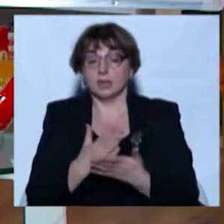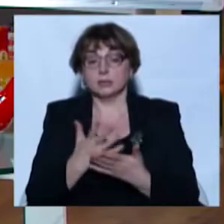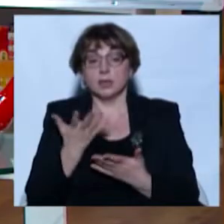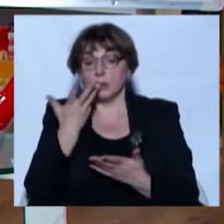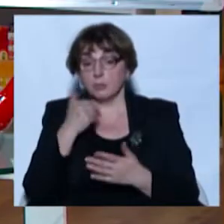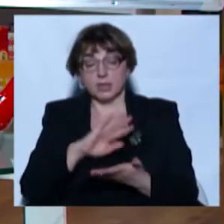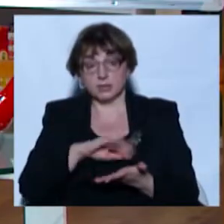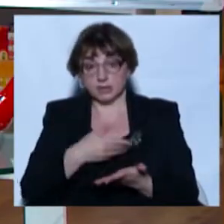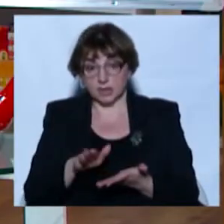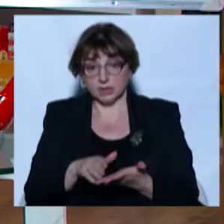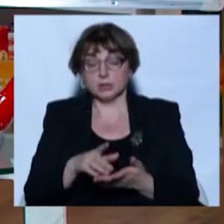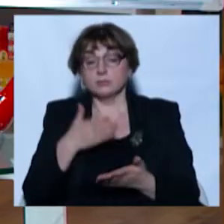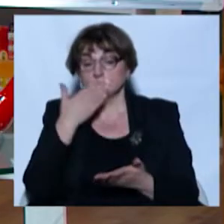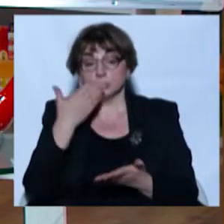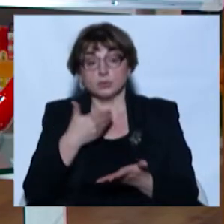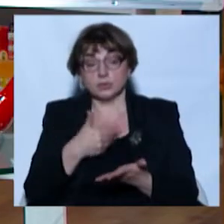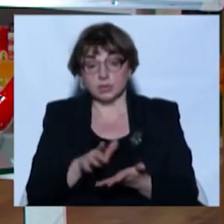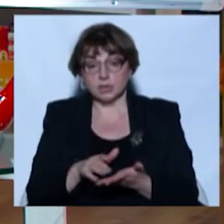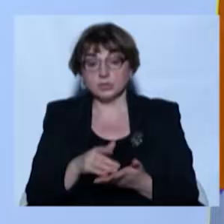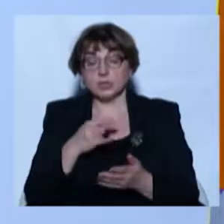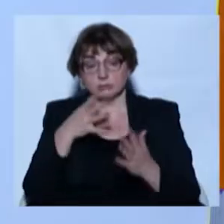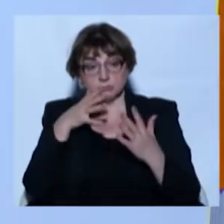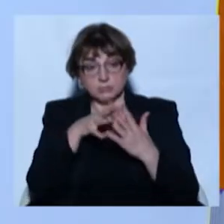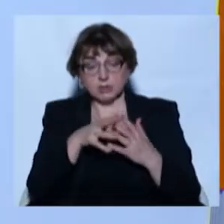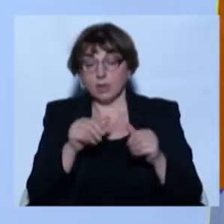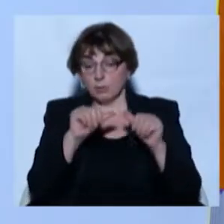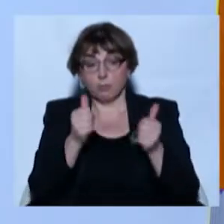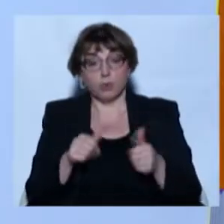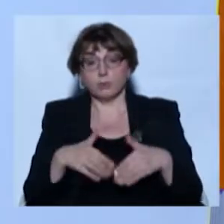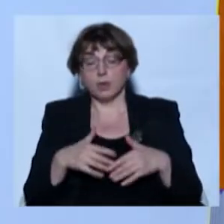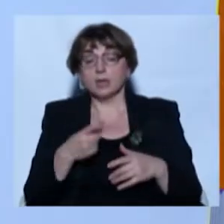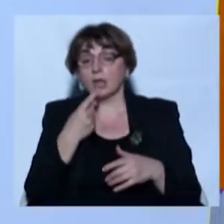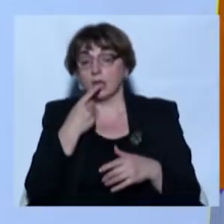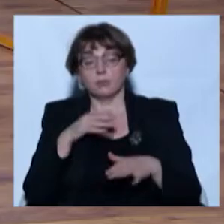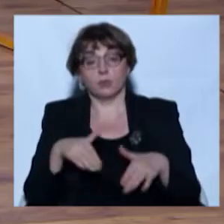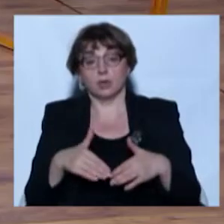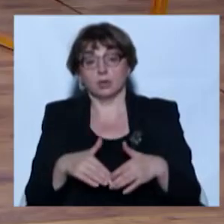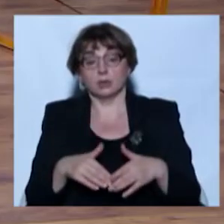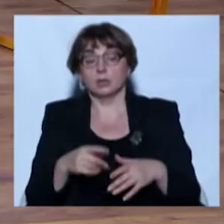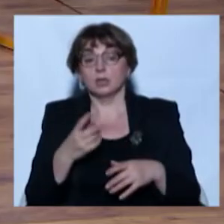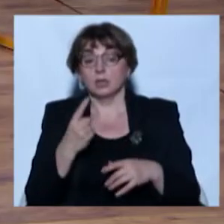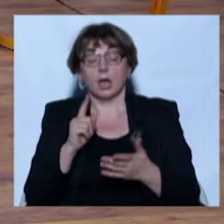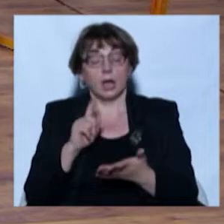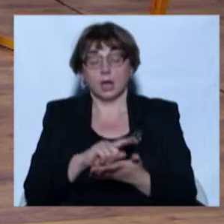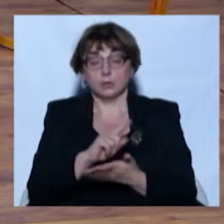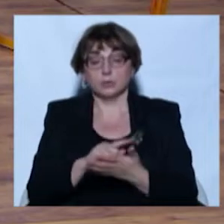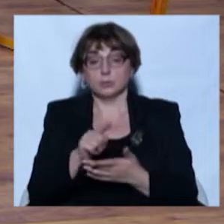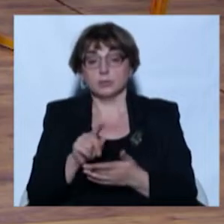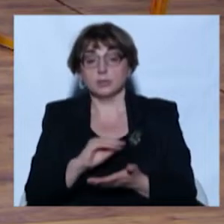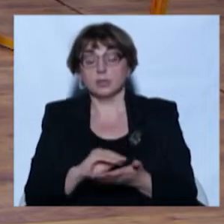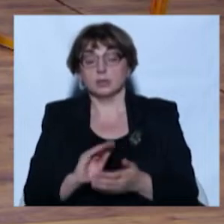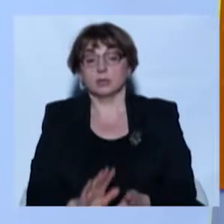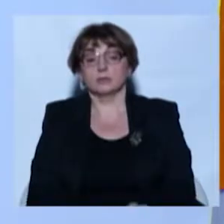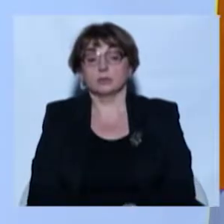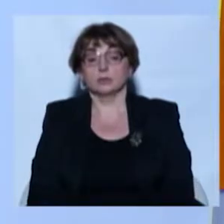უფერო, არის უსუნო, გამჭვირვალე, არ აქვს ფორმა და არ აქვს გემო. და ესეც დავწეროთ აუცილებლად.